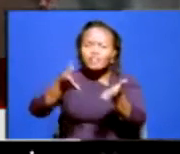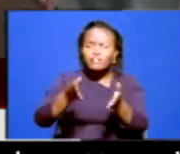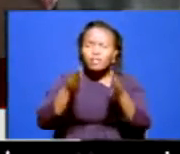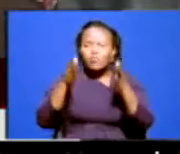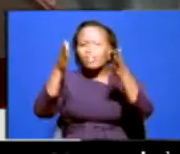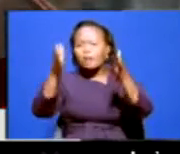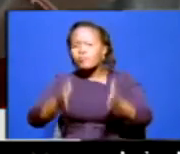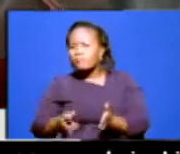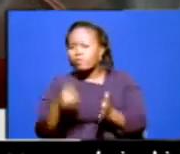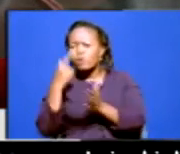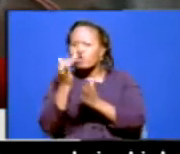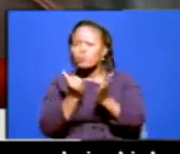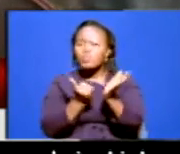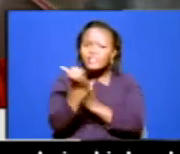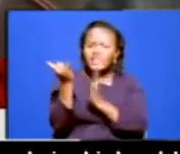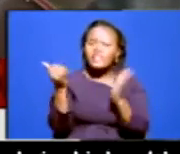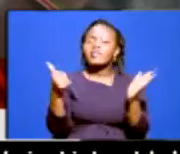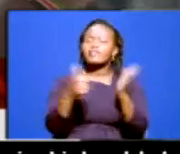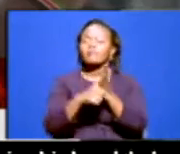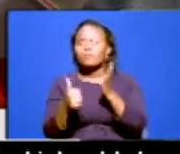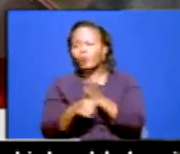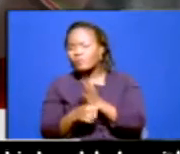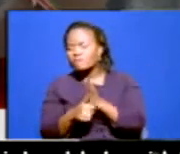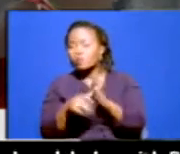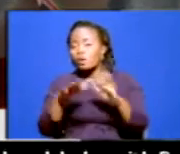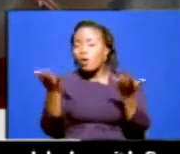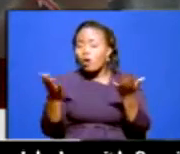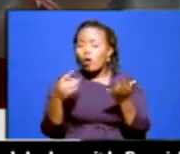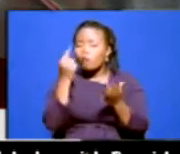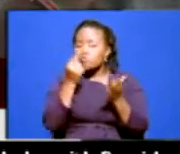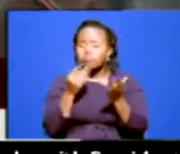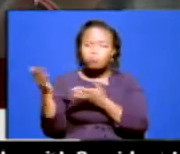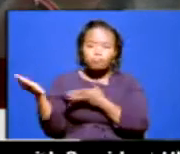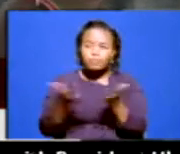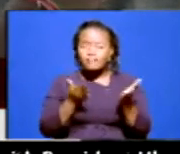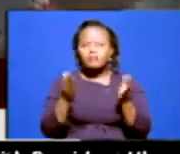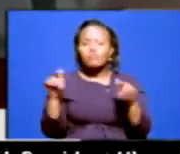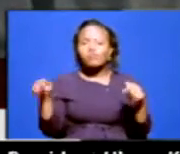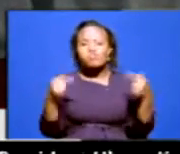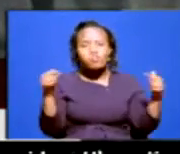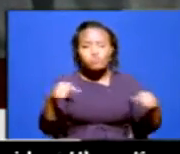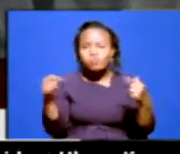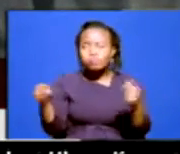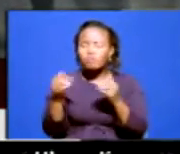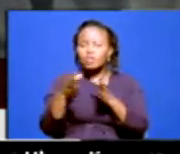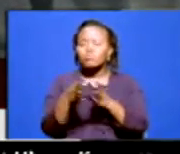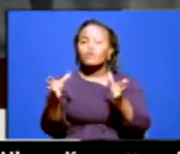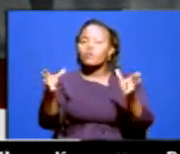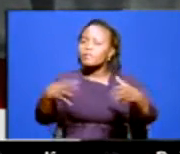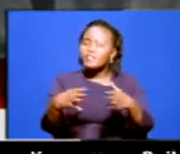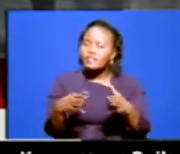wasiofaa ama wale ambao wanaleta uhasama katika jamii wanapewa